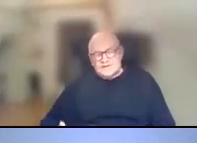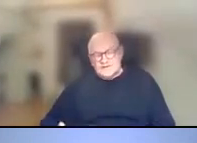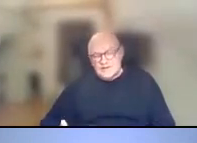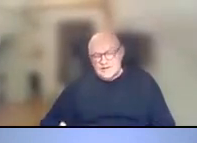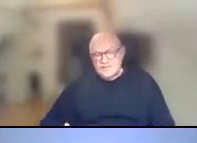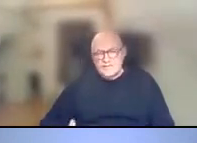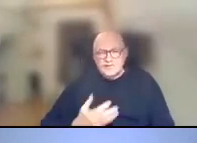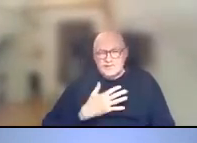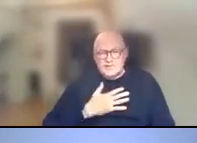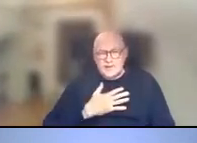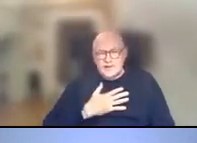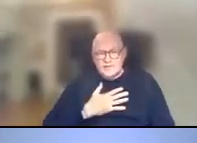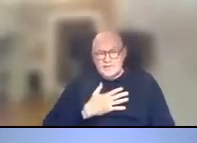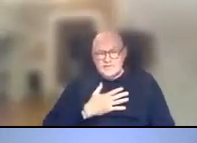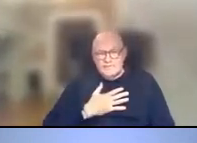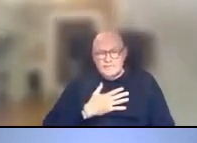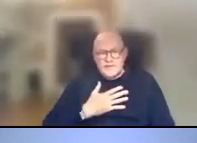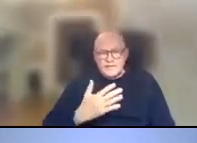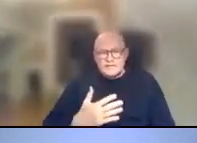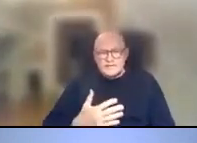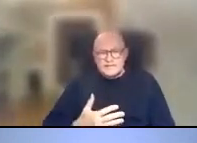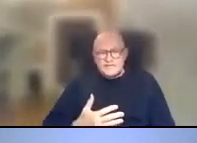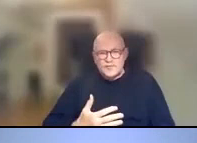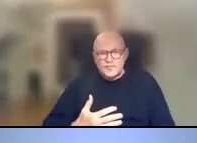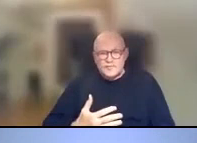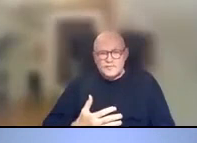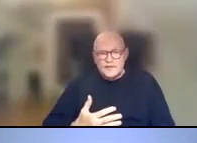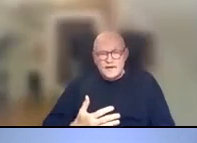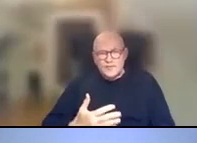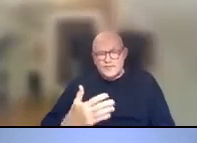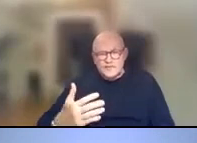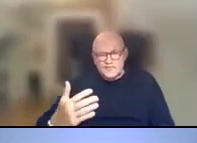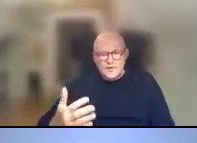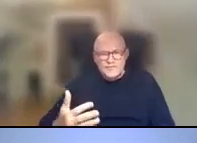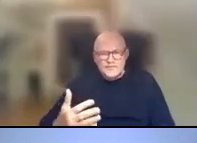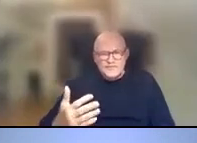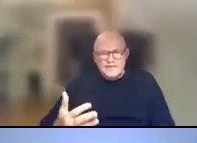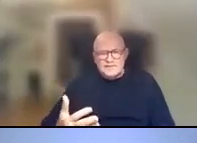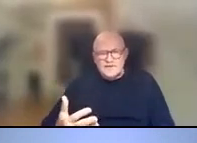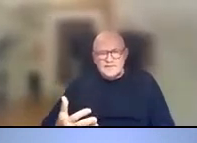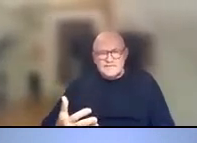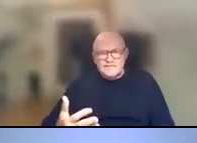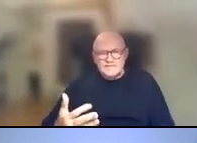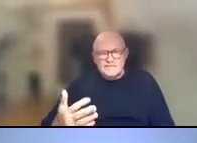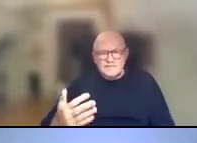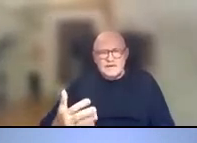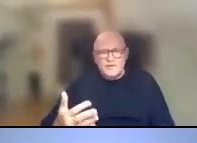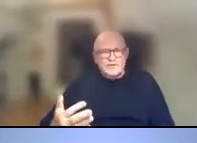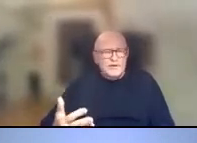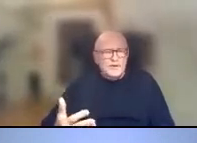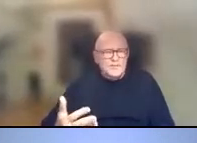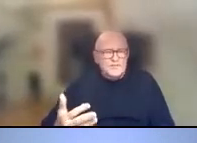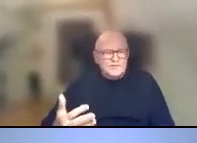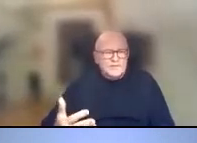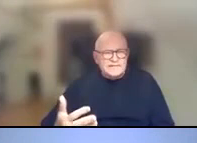Das, was dann, wenn ich gerade meinen Arbeitsplatz verloren habe und meine Frau mich verlassen hat, grau